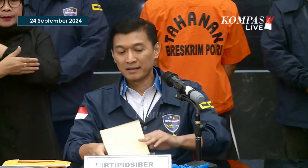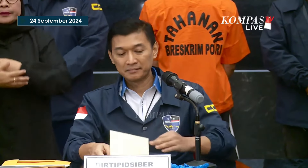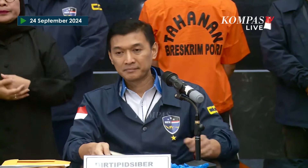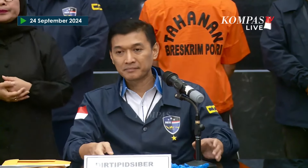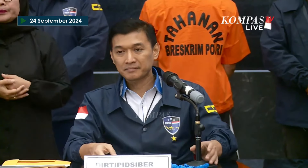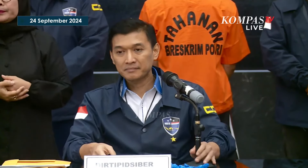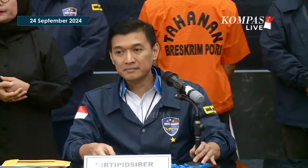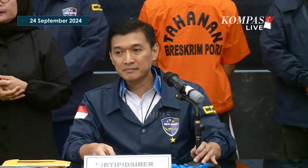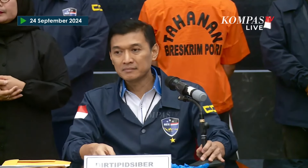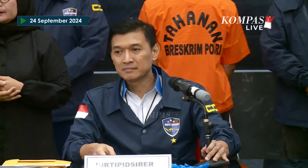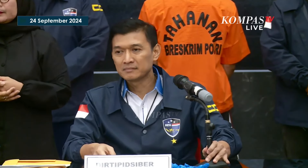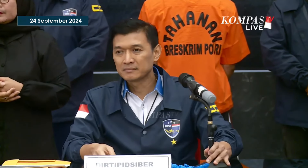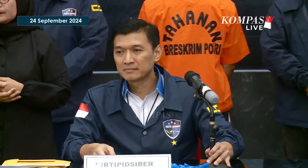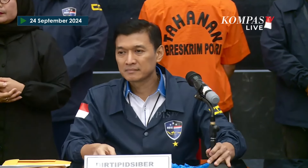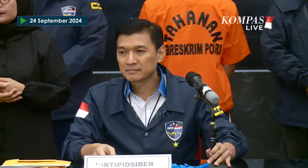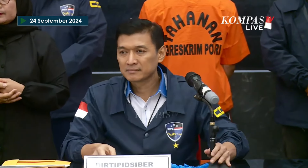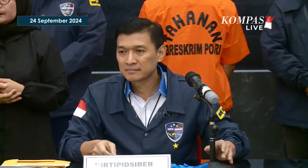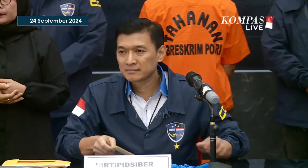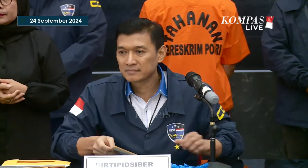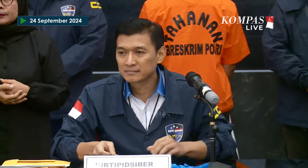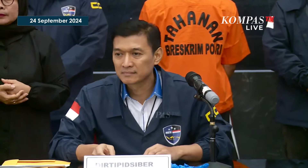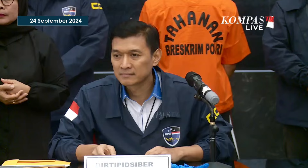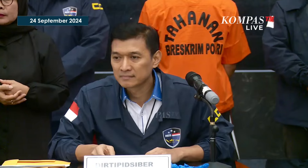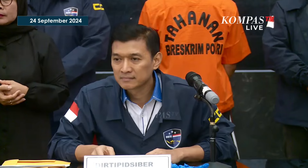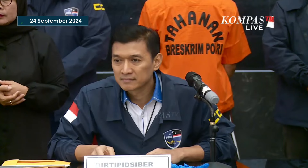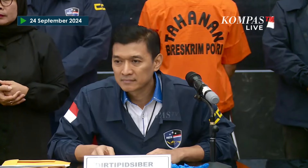satu lagi, Mas Ansari, silakan.